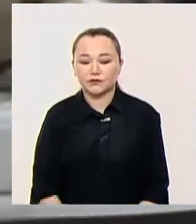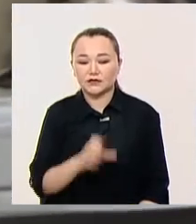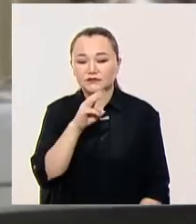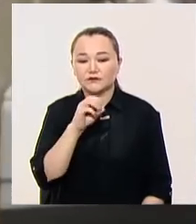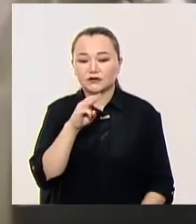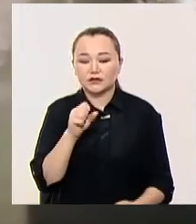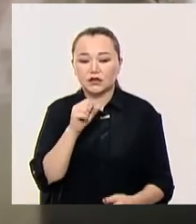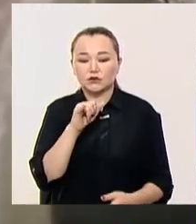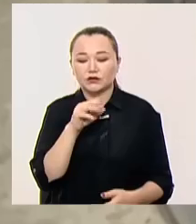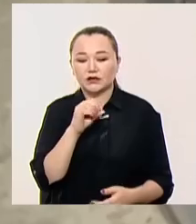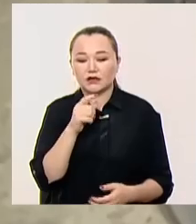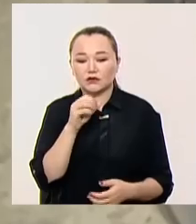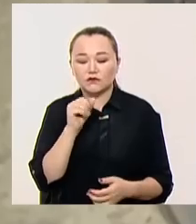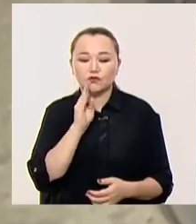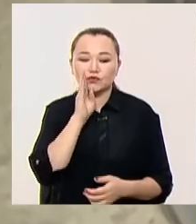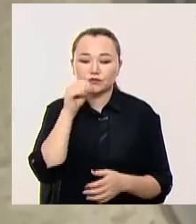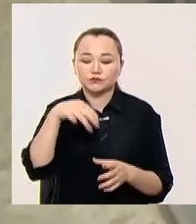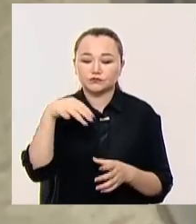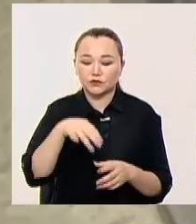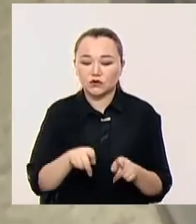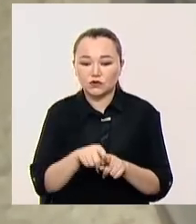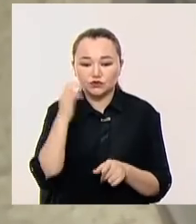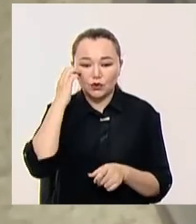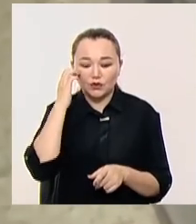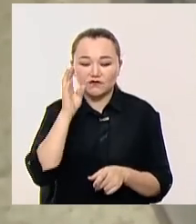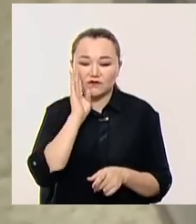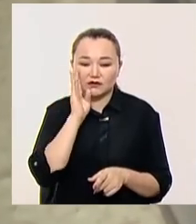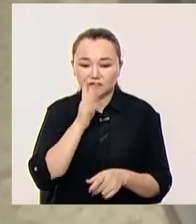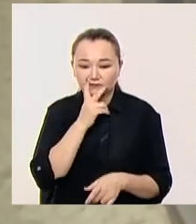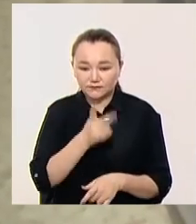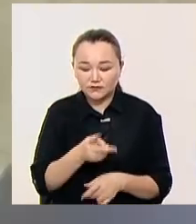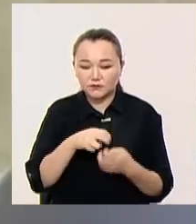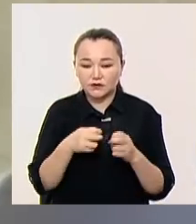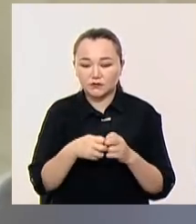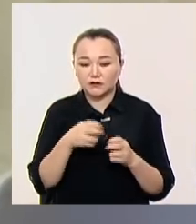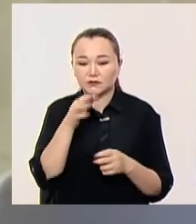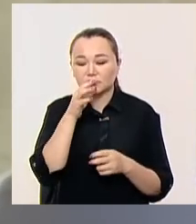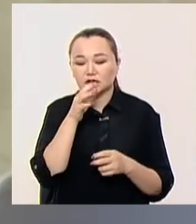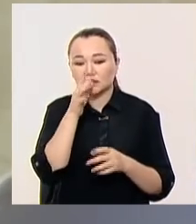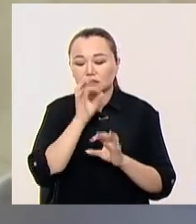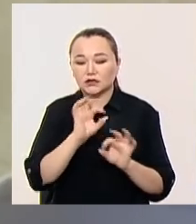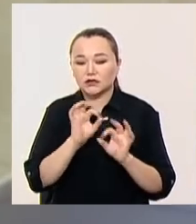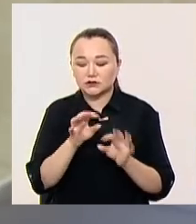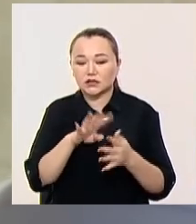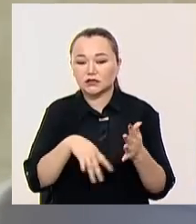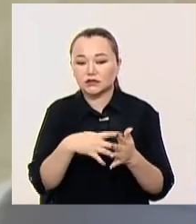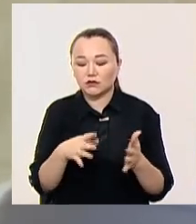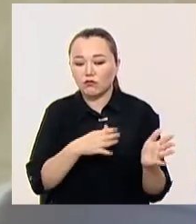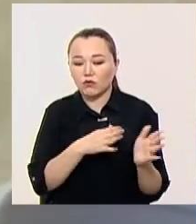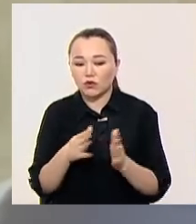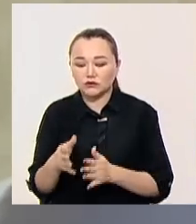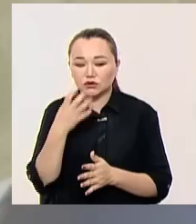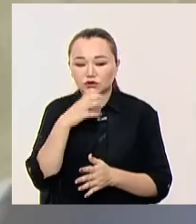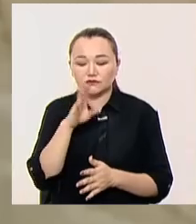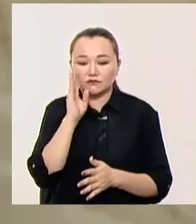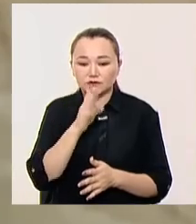Света Өтелгенова таңертең құбырды ашқанда мұнайдай қара суға қарық болдым деп мәселесін әзілмен жеткізді. Кесте бойынша кешігіп келетін